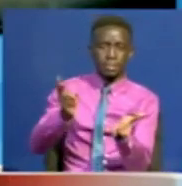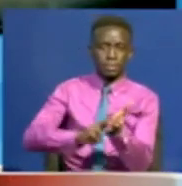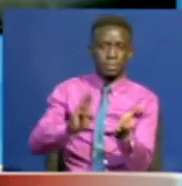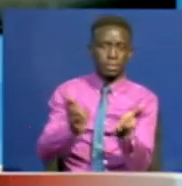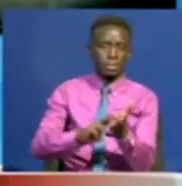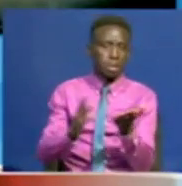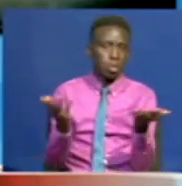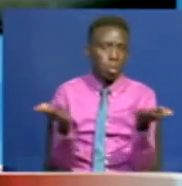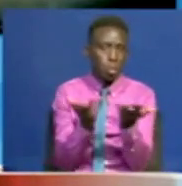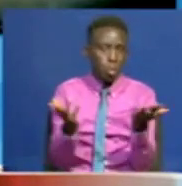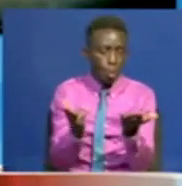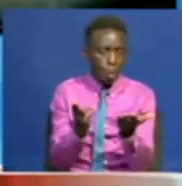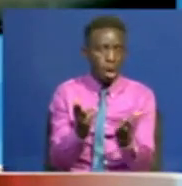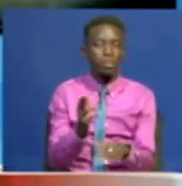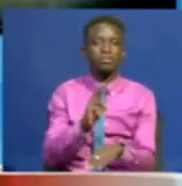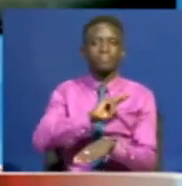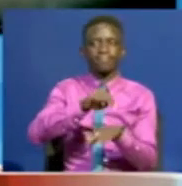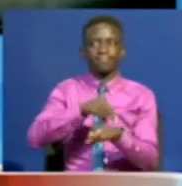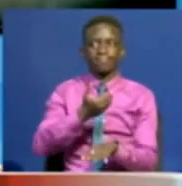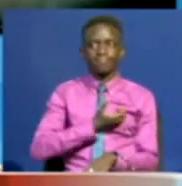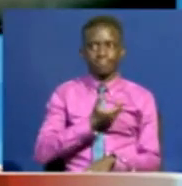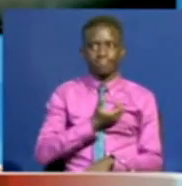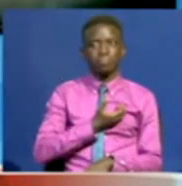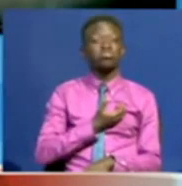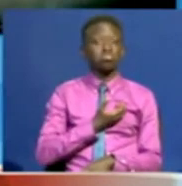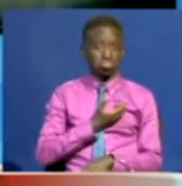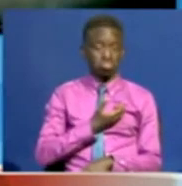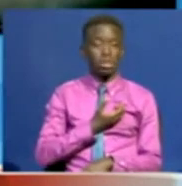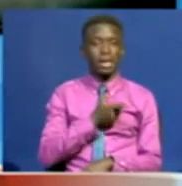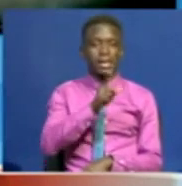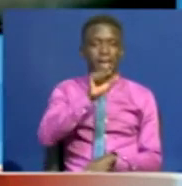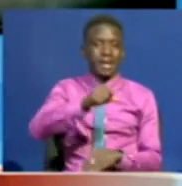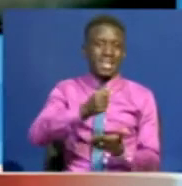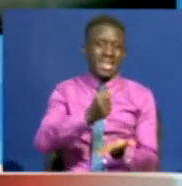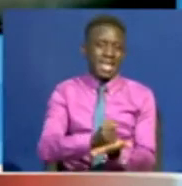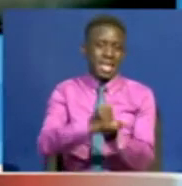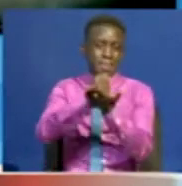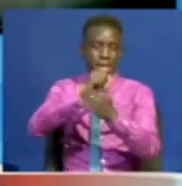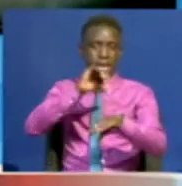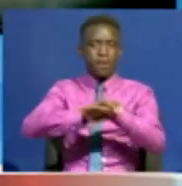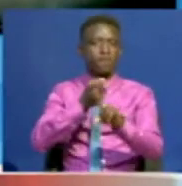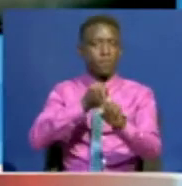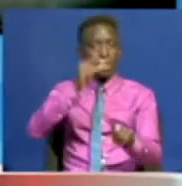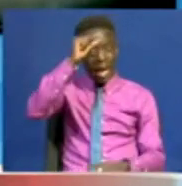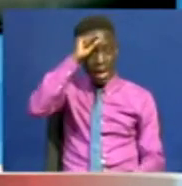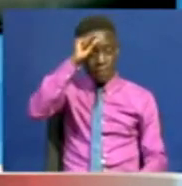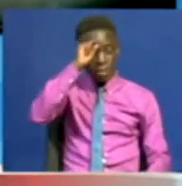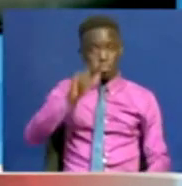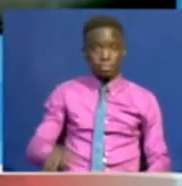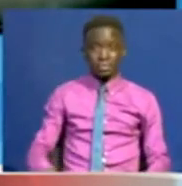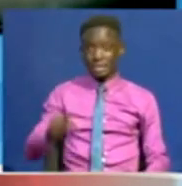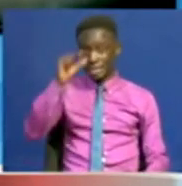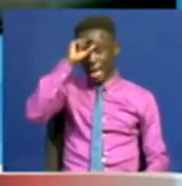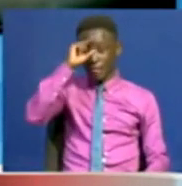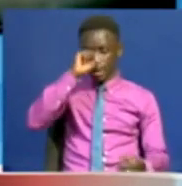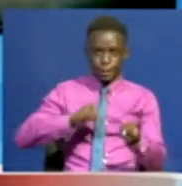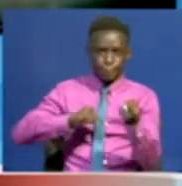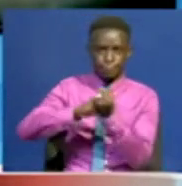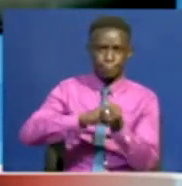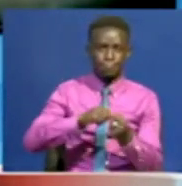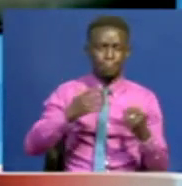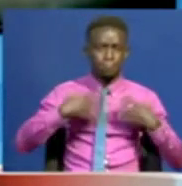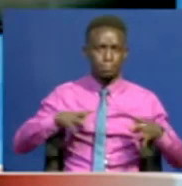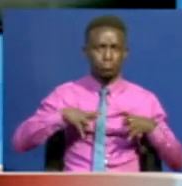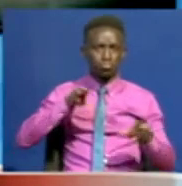ili wapate usaidizi kutoka kwa serikali. Aidha alisema msaada wa serikali kwa watu walio na ulemavu utahakikisha kuna usawa